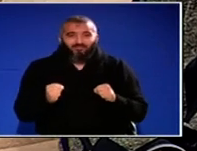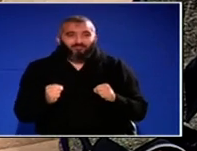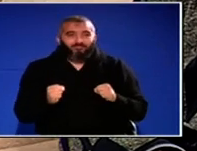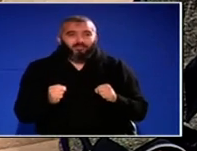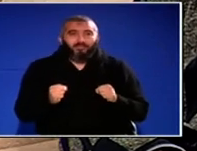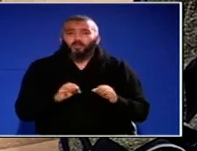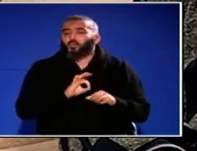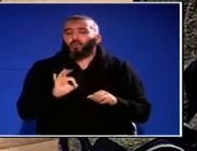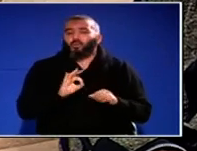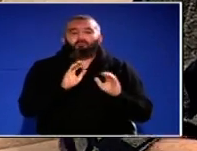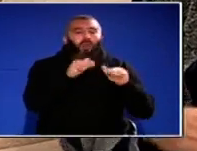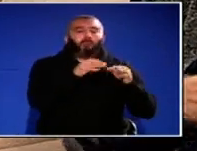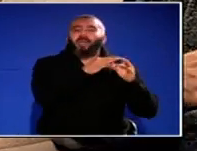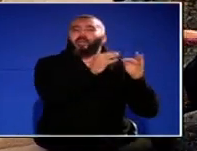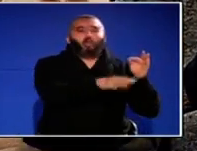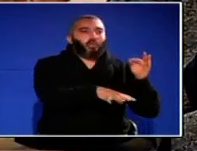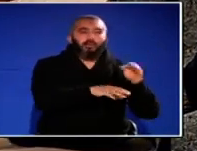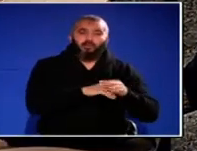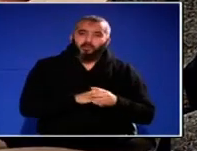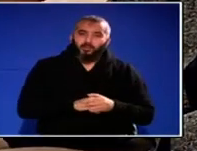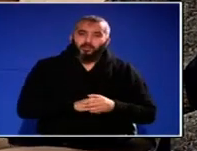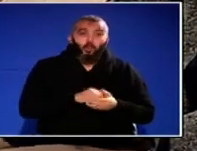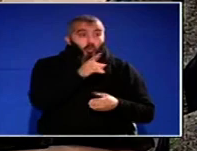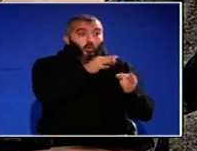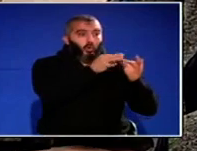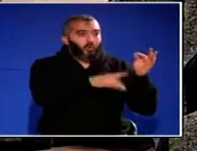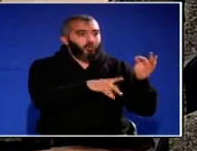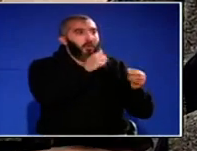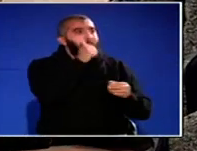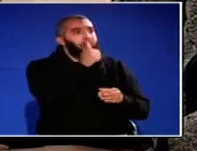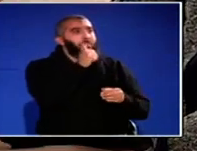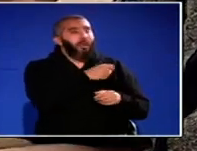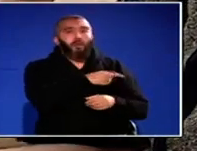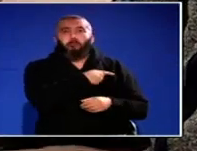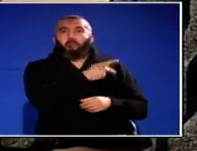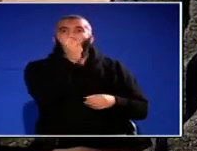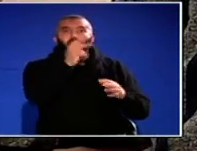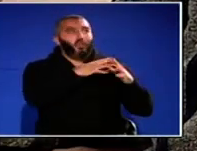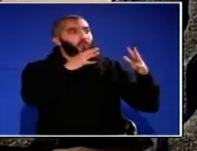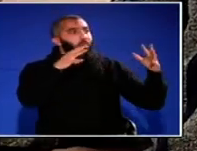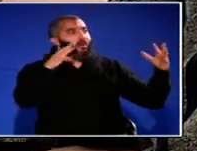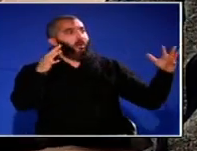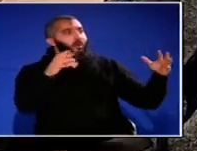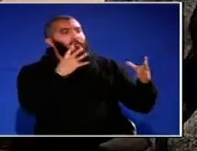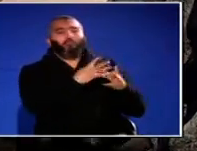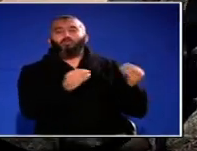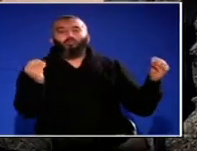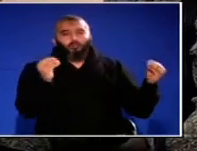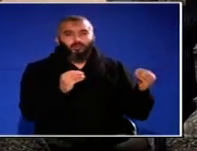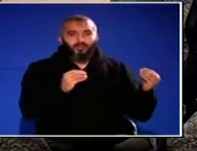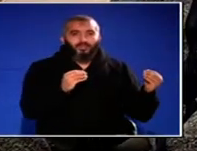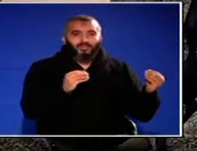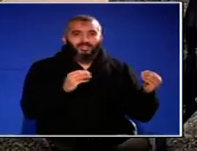الفرج، يتوسع الفرج، مش يجي الفرج، يجي الفرج واسع جدا جدا، يعني يسعه ويسع غيره. دونك الآن